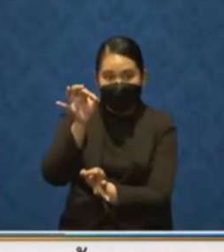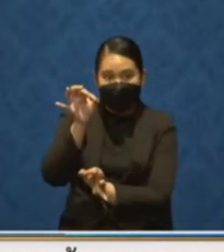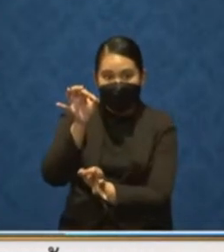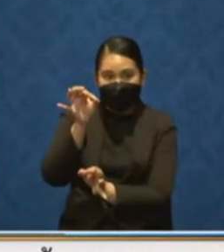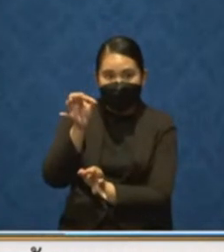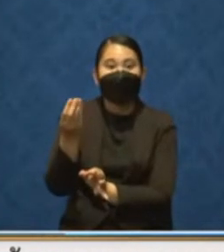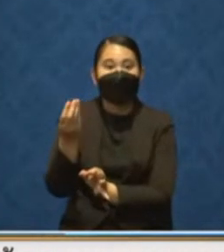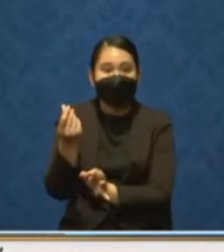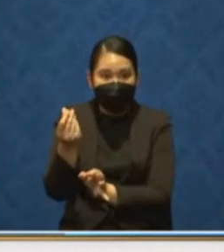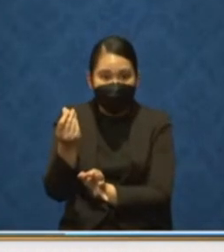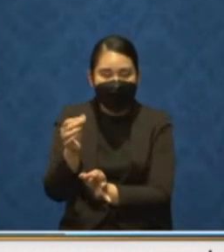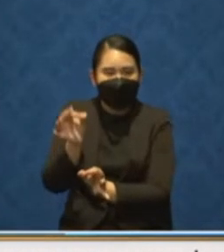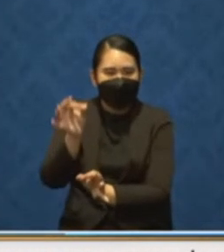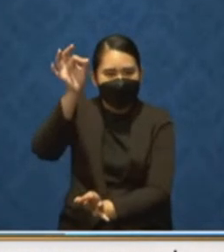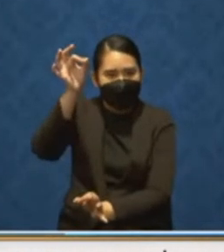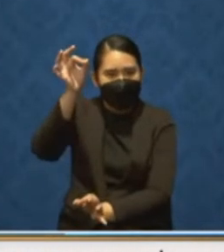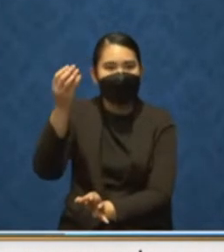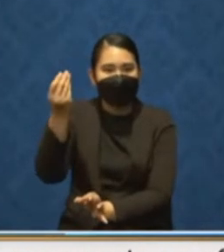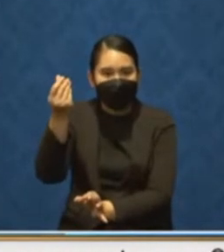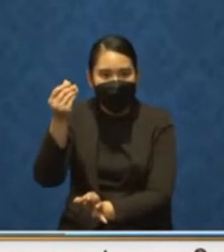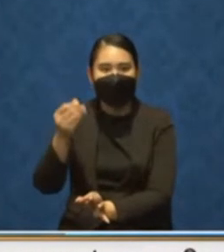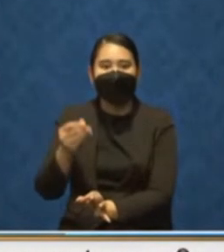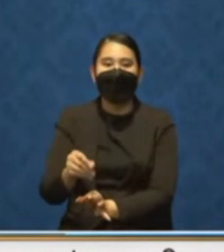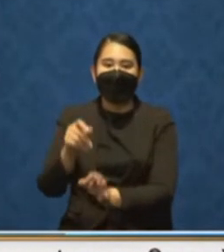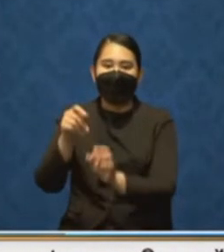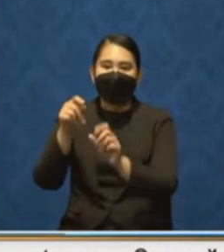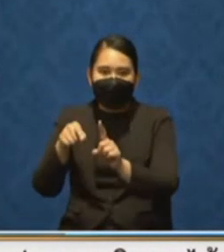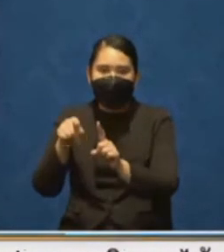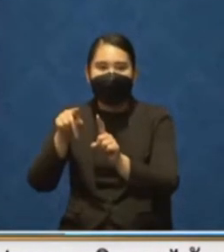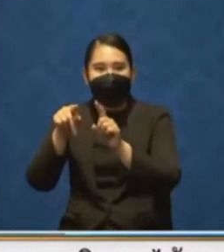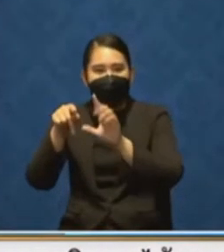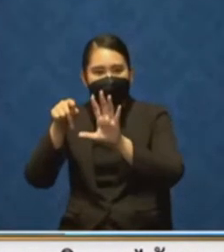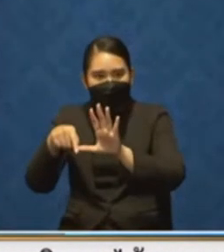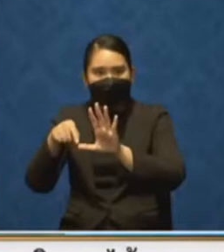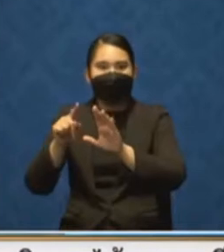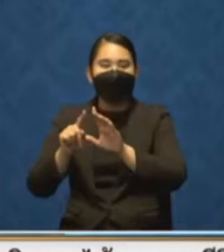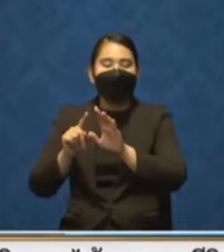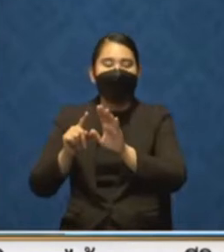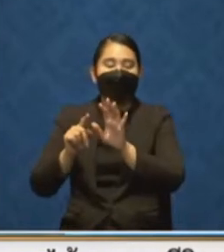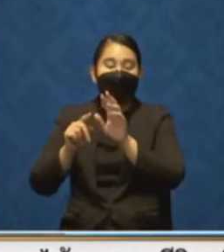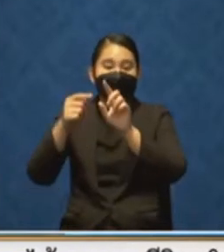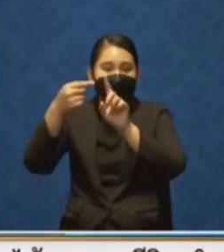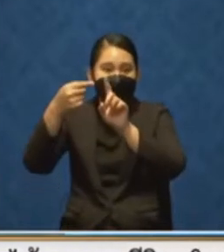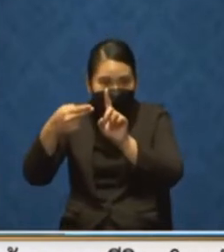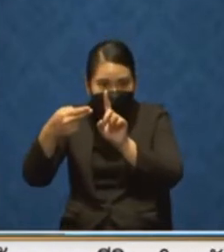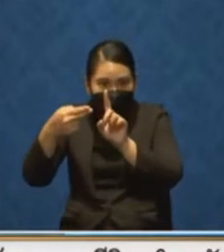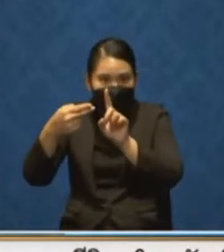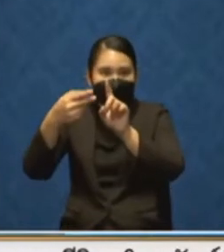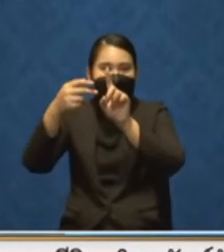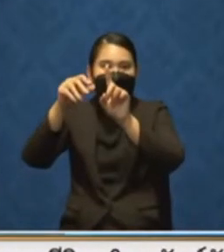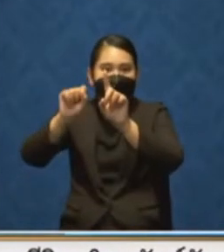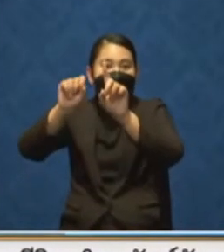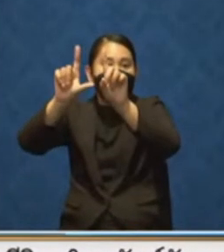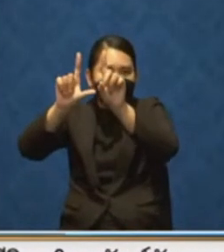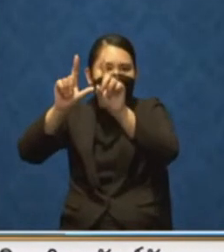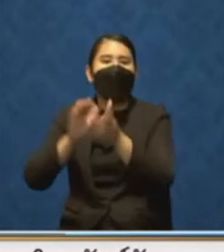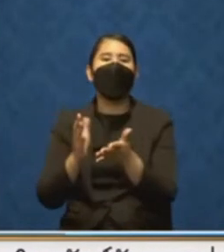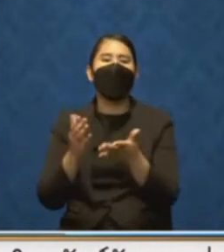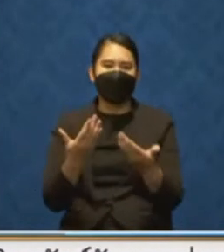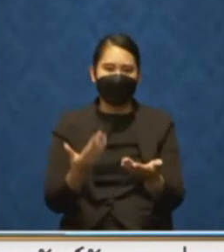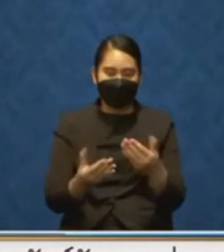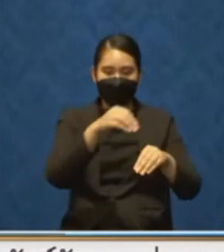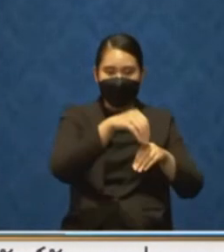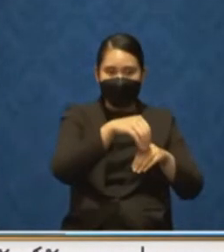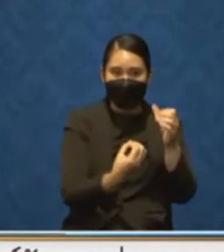เนี่ยโมงค่าเท่าไหร่กี่พัน 5,000หมื่นถึงนี้ตอนใหญ่สุดมันก็แสนล้านแสนเป็นแสนไปมีหลายต้นก็เป็นลาน